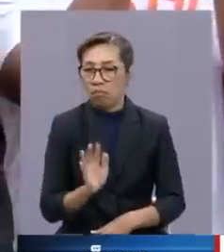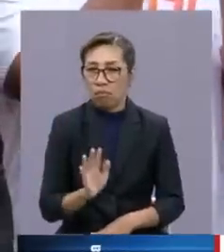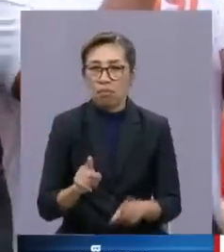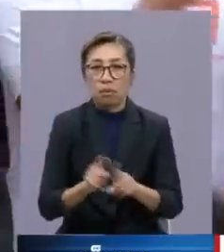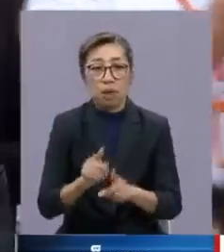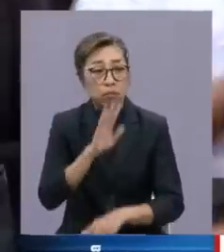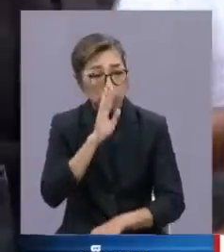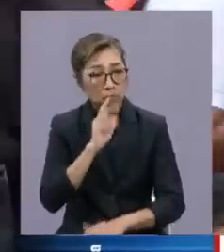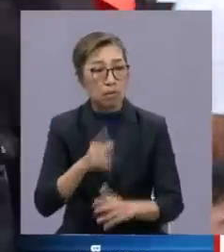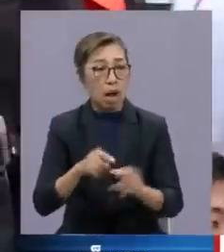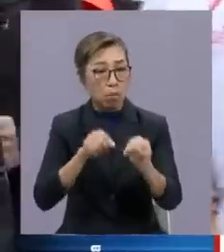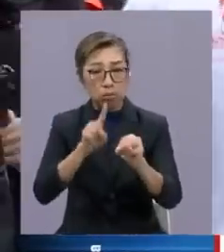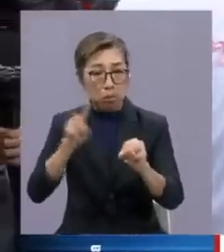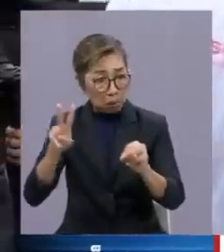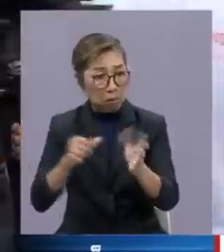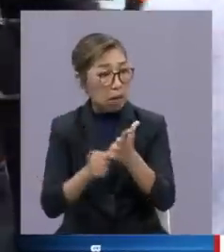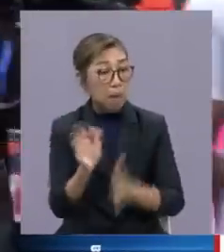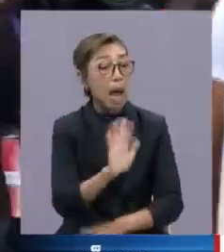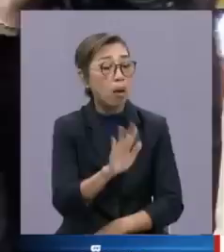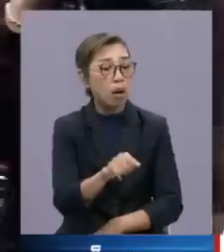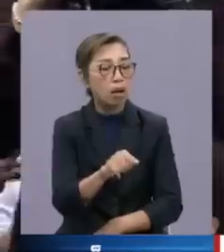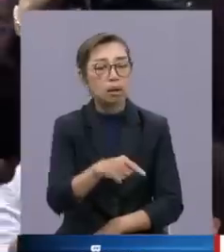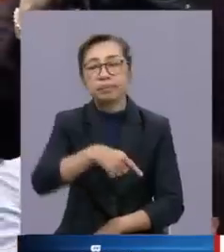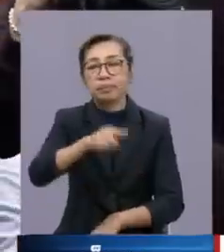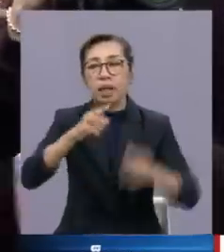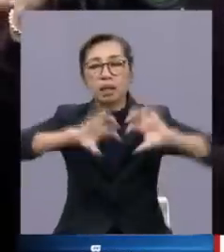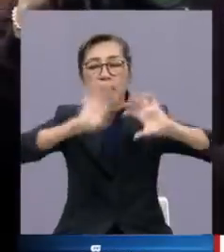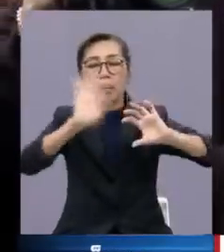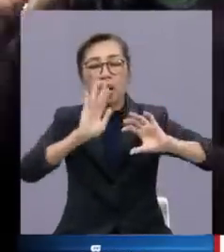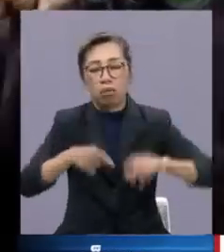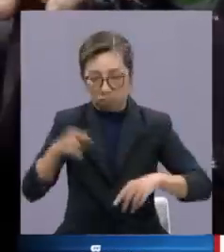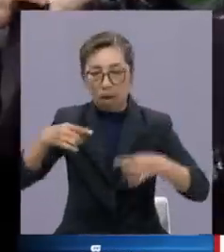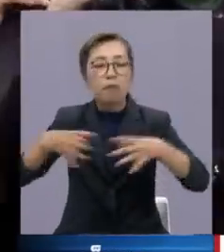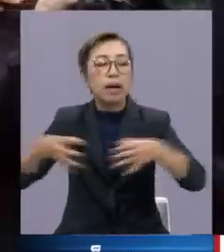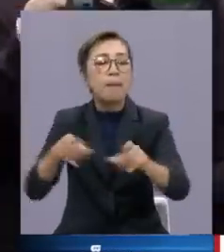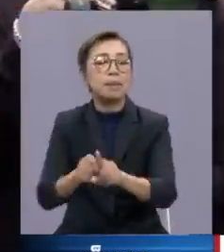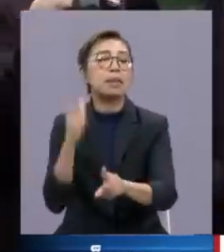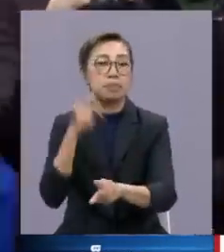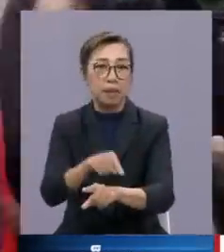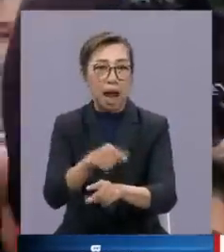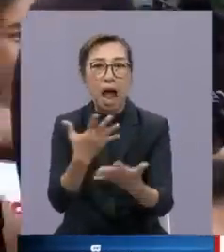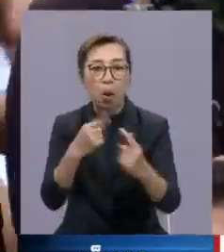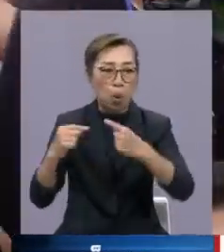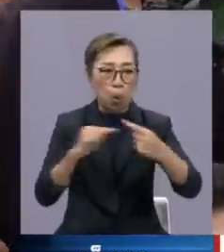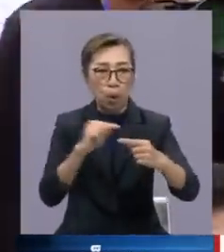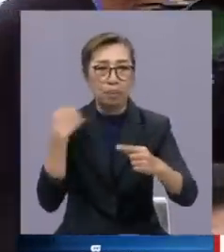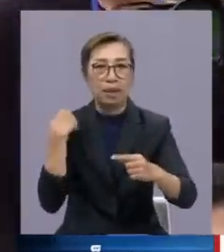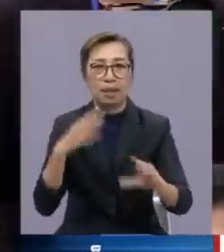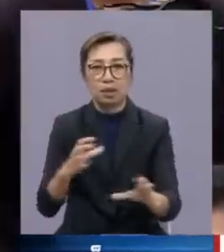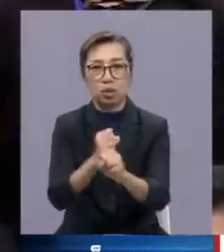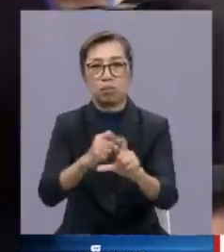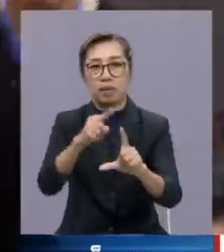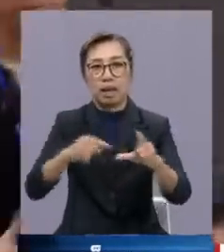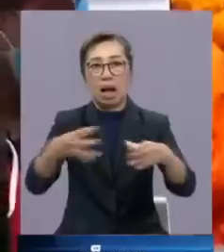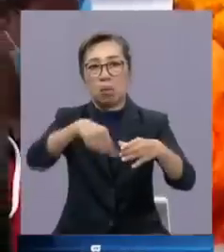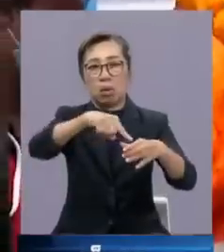คือถ้าจะถอยกันขนาดนั้นเนี่ยโอ้กลับไปเป็นฝ่ายค้านจะดีกว่าถึงขั้นแบบนั้นกันเลยเนี่ยครับมันก็เลยสะท้อนว่าเอ๊ะในพรรคก้าวไกลเอง